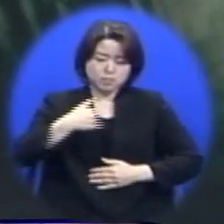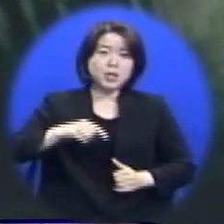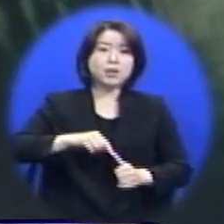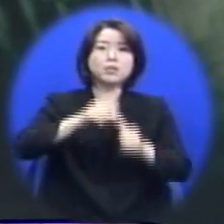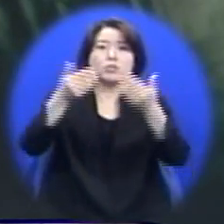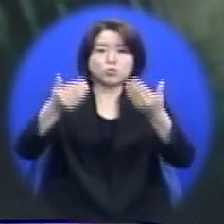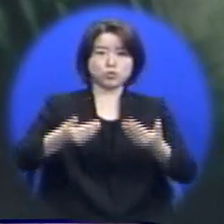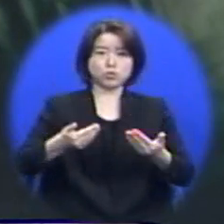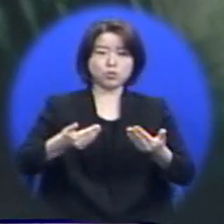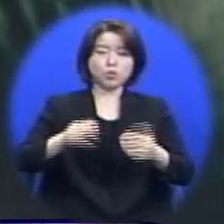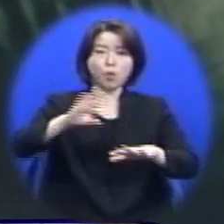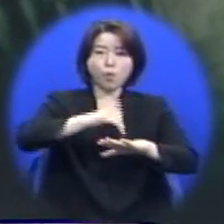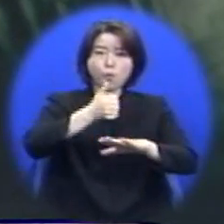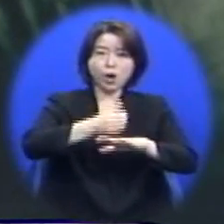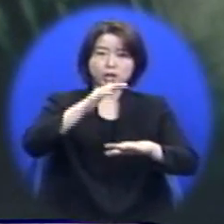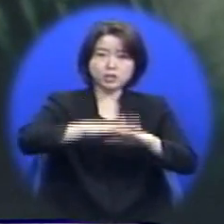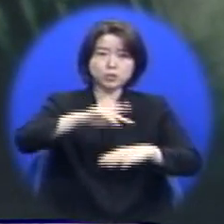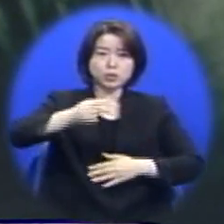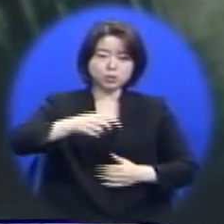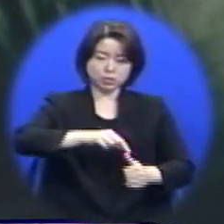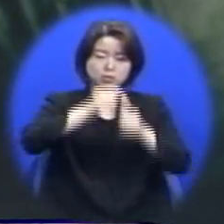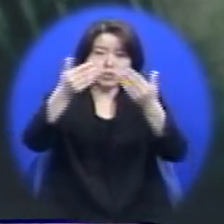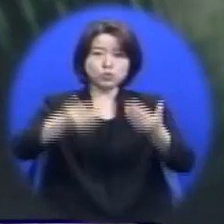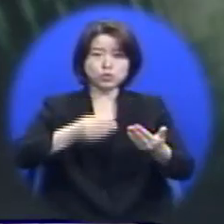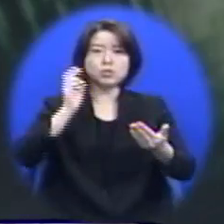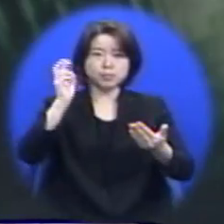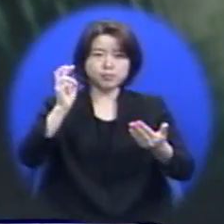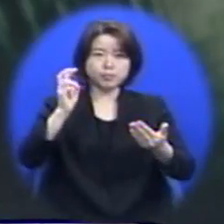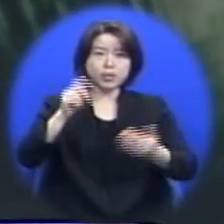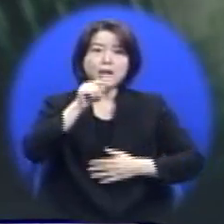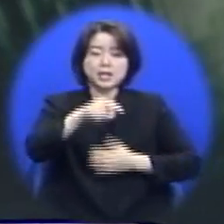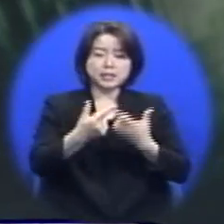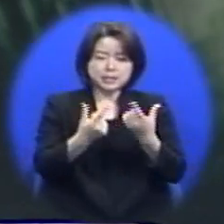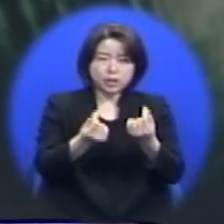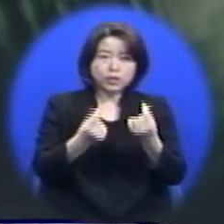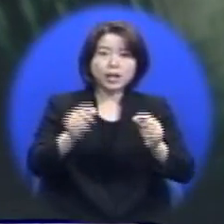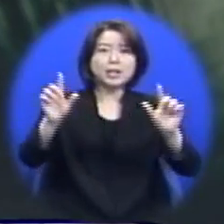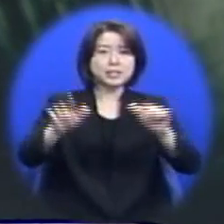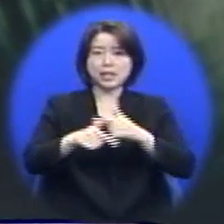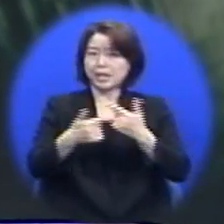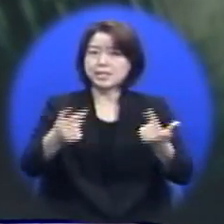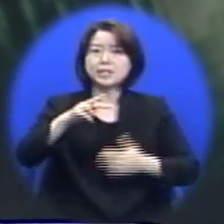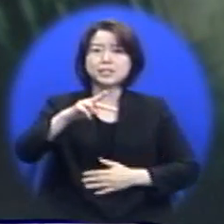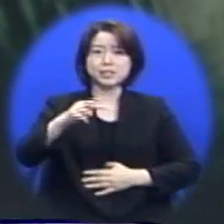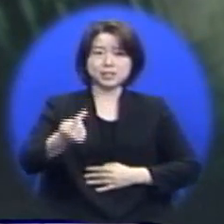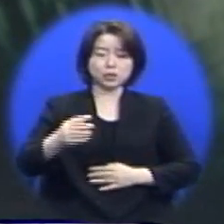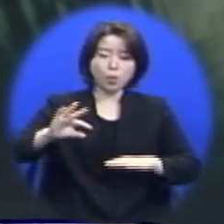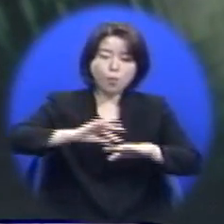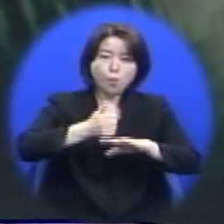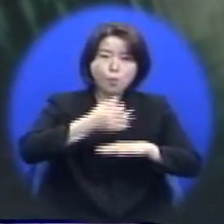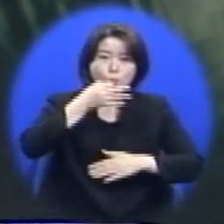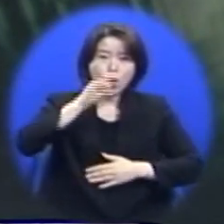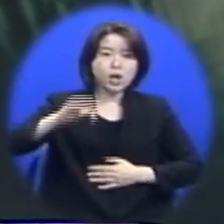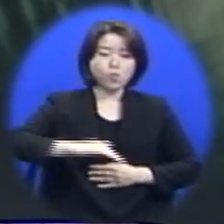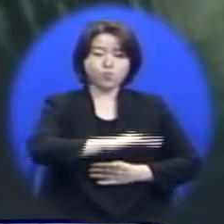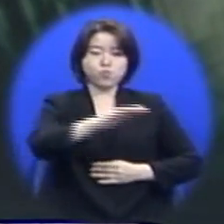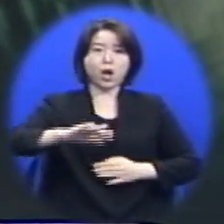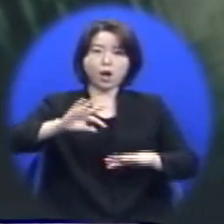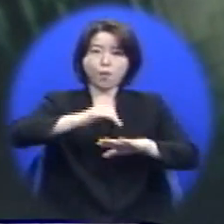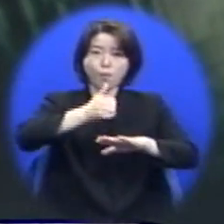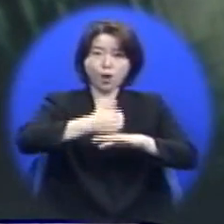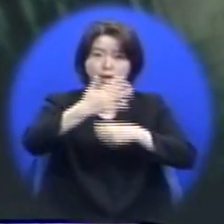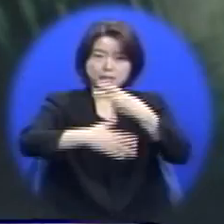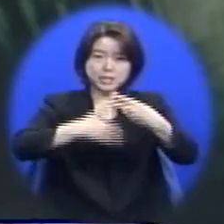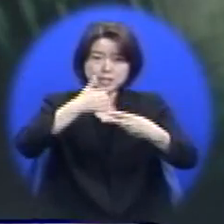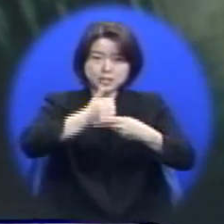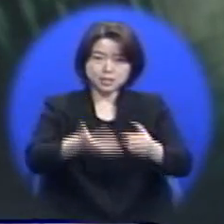건져내시겠고 왕의 손에서도 건져내시리이다. 그렇게 하지 아니하실지라도 왕이여, 우리가 왕의